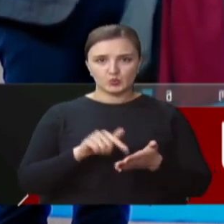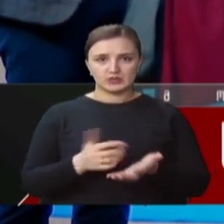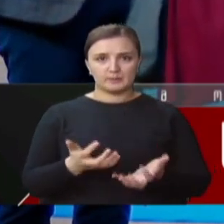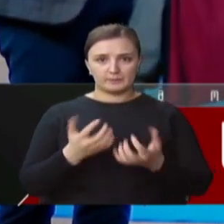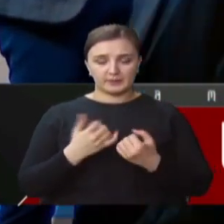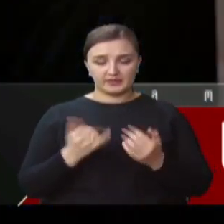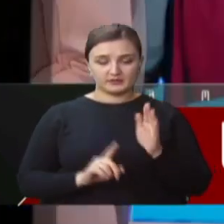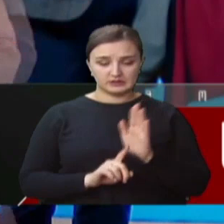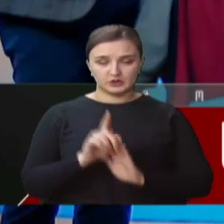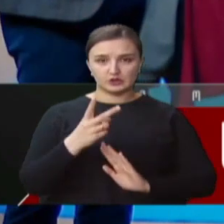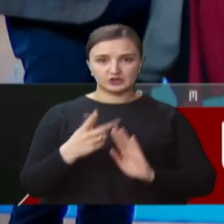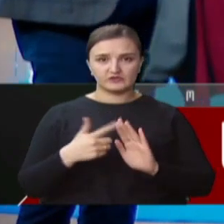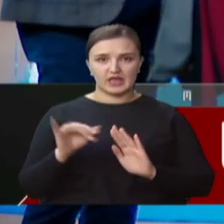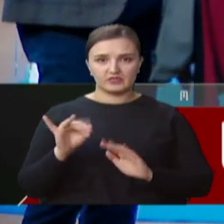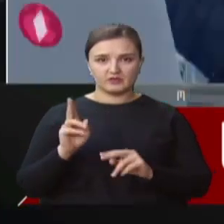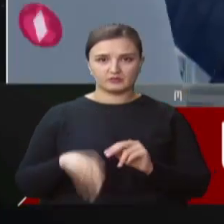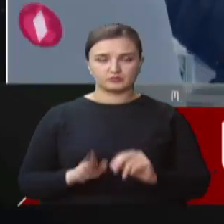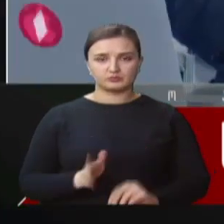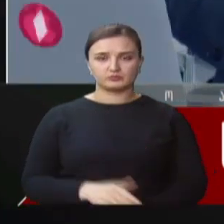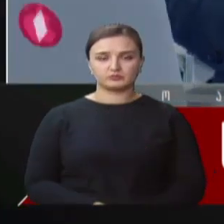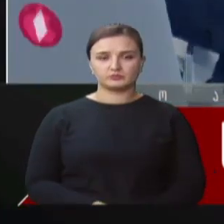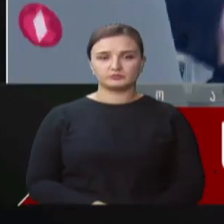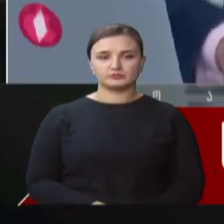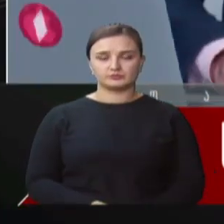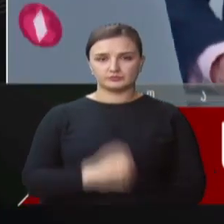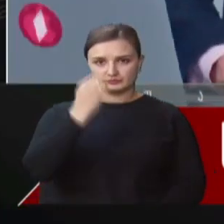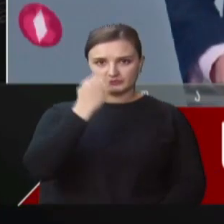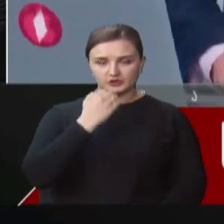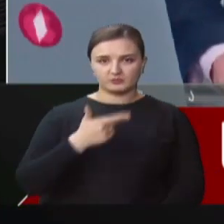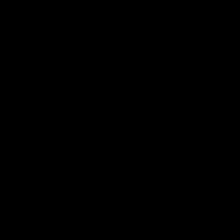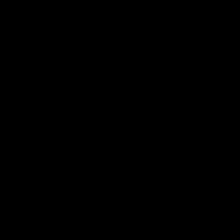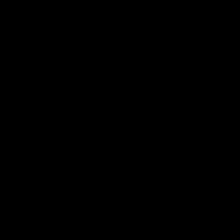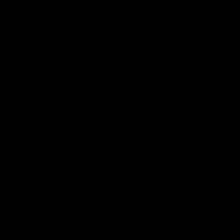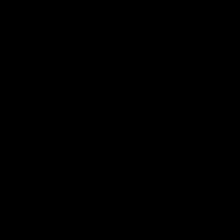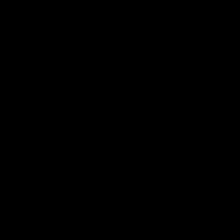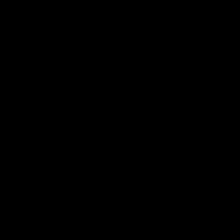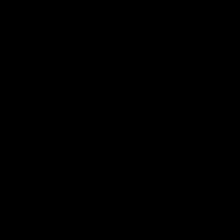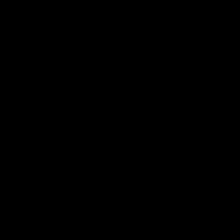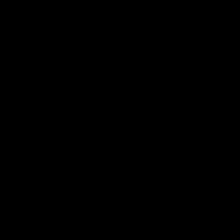zgai, snada, odstașui, dianuar, zdai, hureba. Mulțumesc, Gheorghe Coberidze,